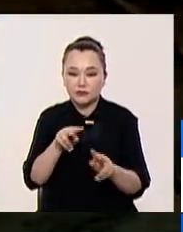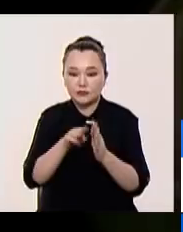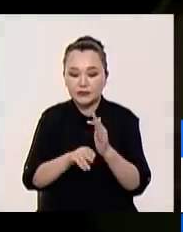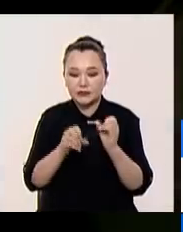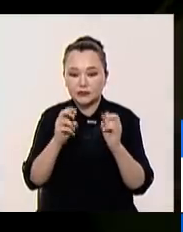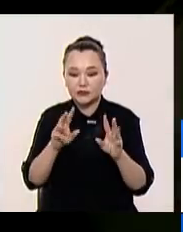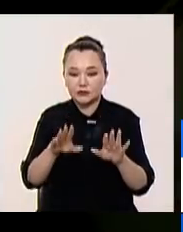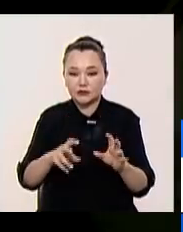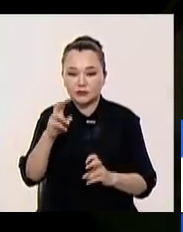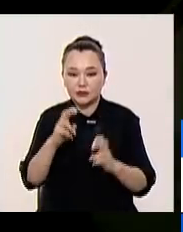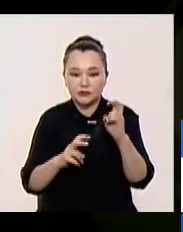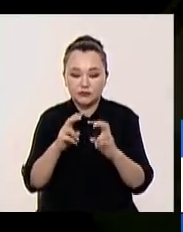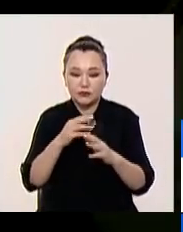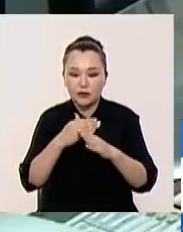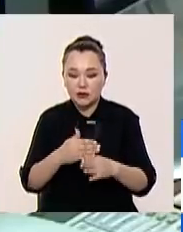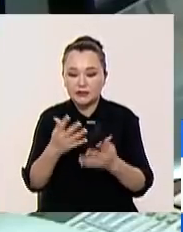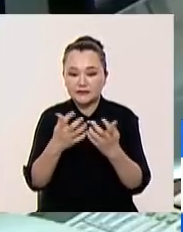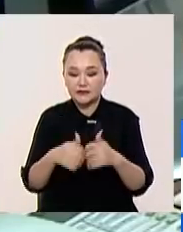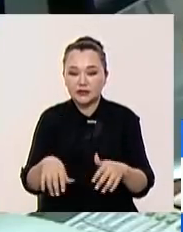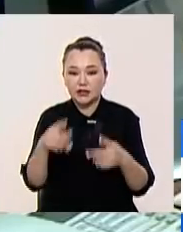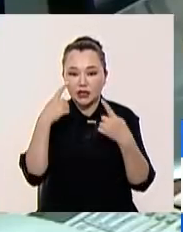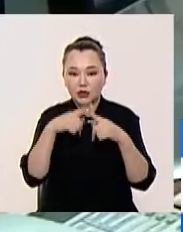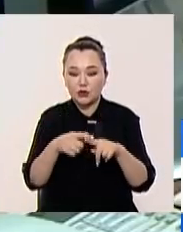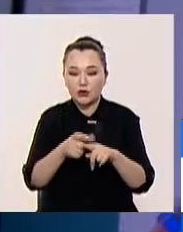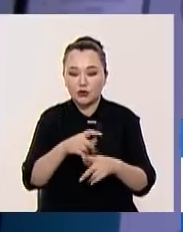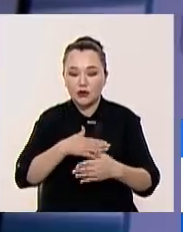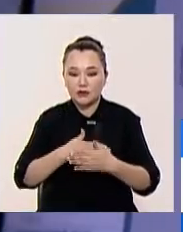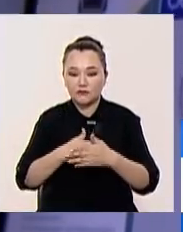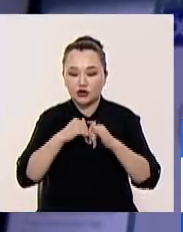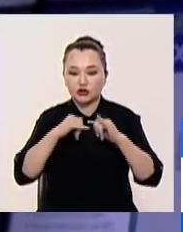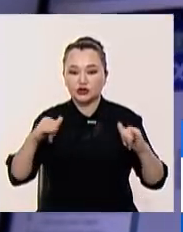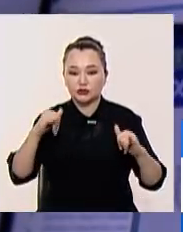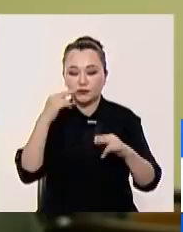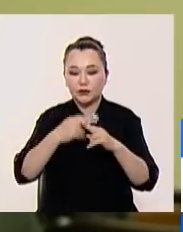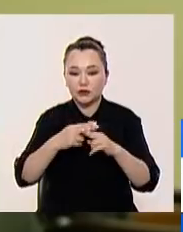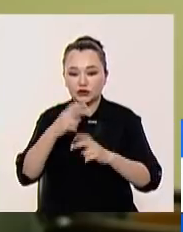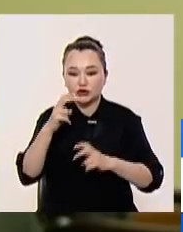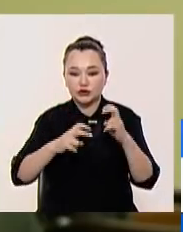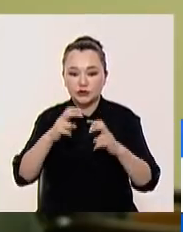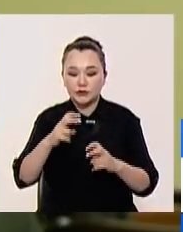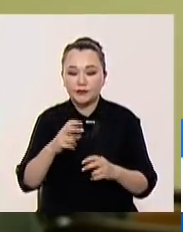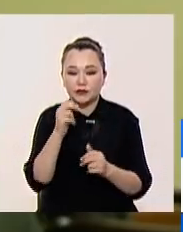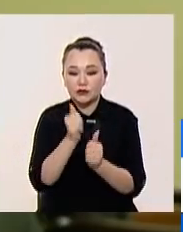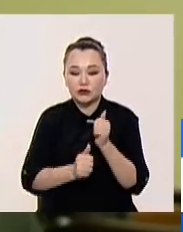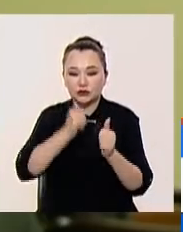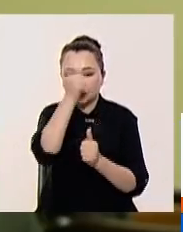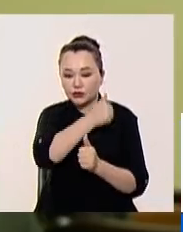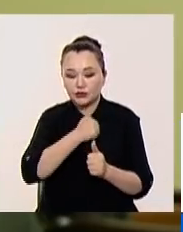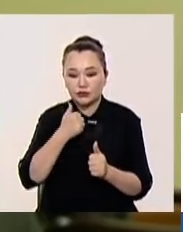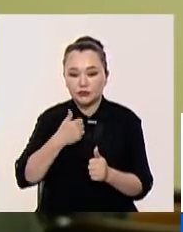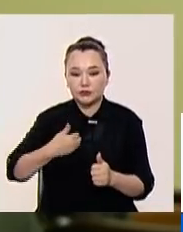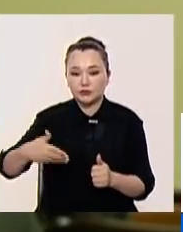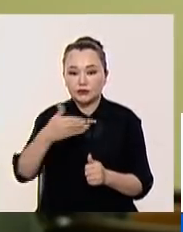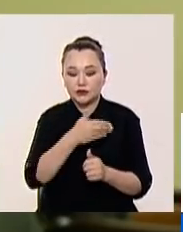безопасность на производстве. Помогли цифровые технологии, которые активно развивают металлурги. С каждым годом мы